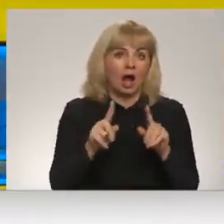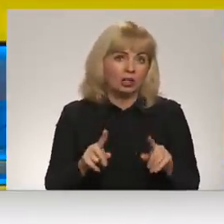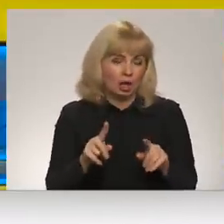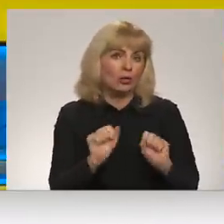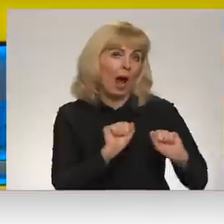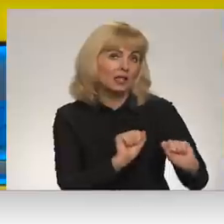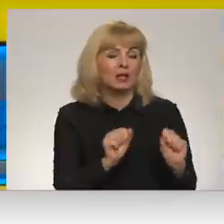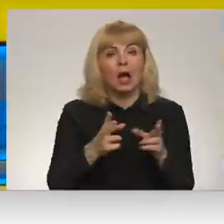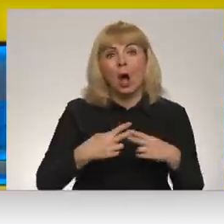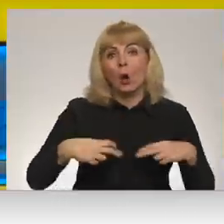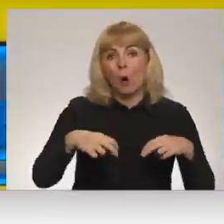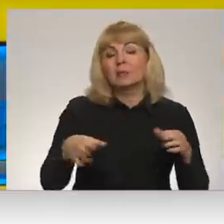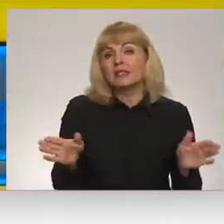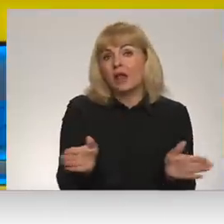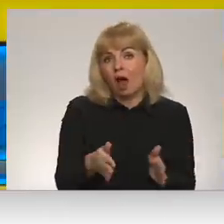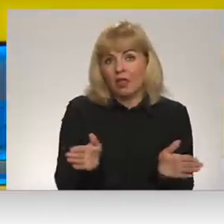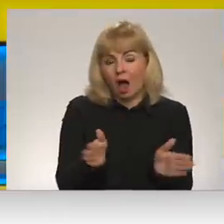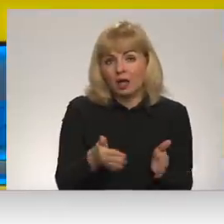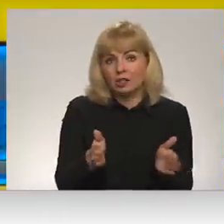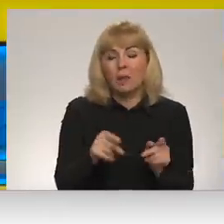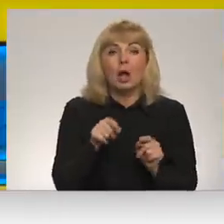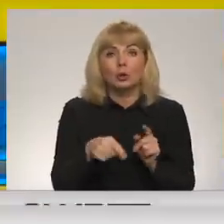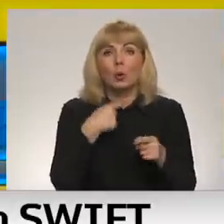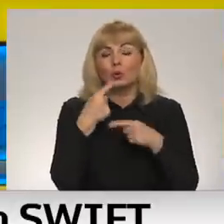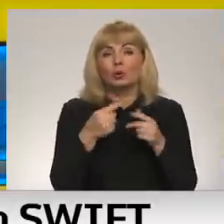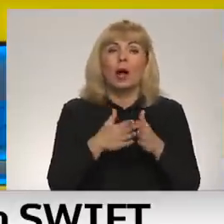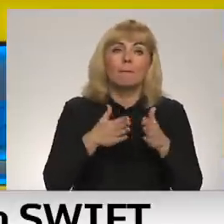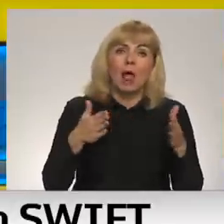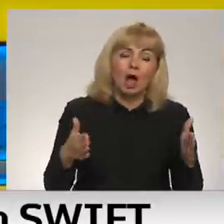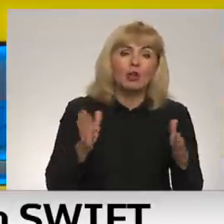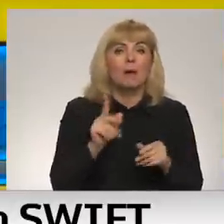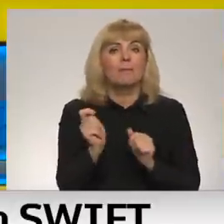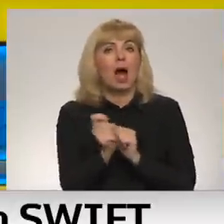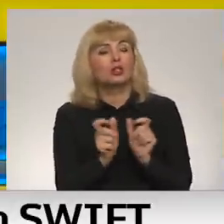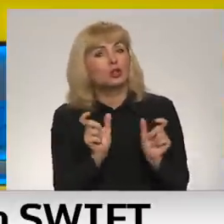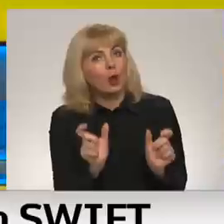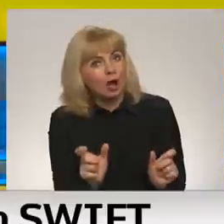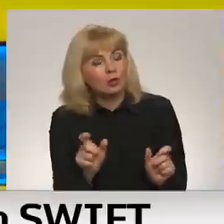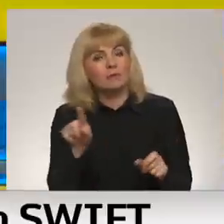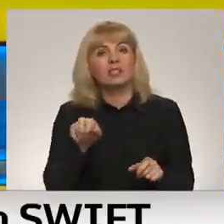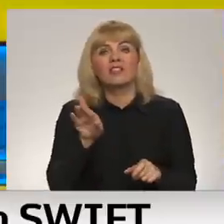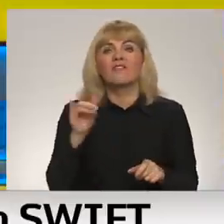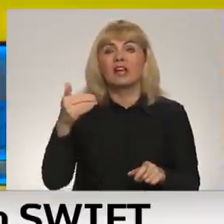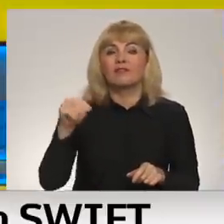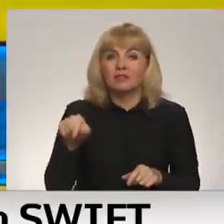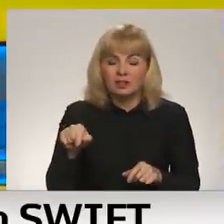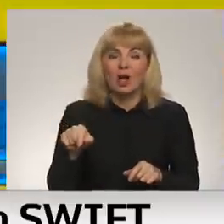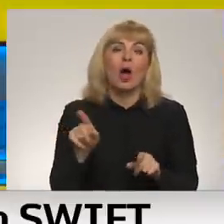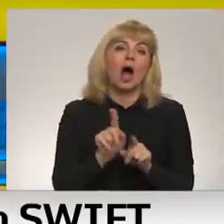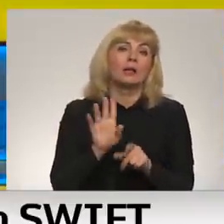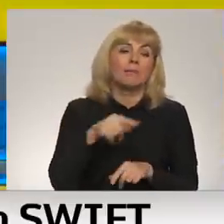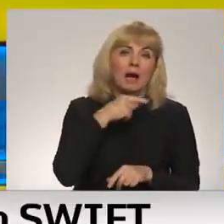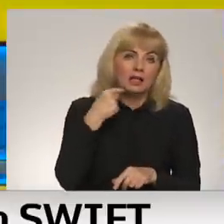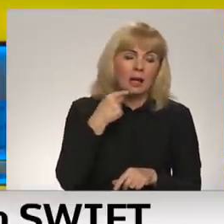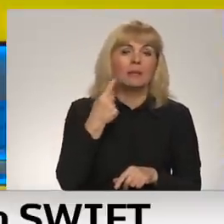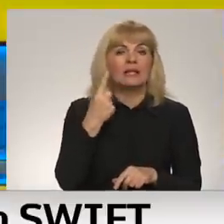komisiju sanāksme un tur runāja plaši gan par sankcijām, par SWIFTu iepretim Krievijai. Un tikai